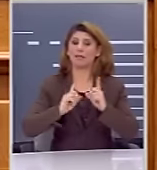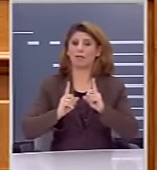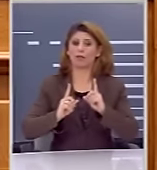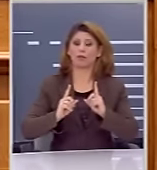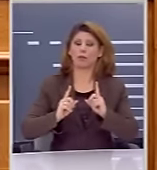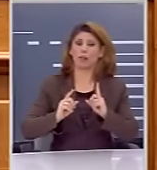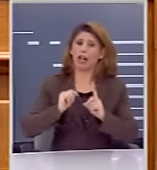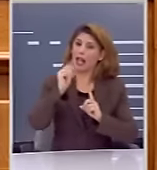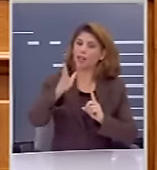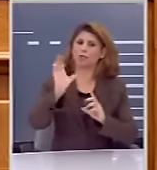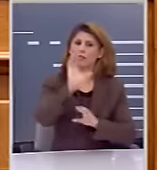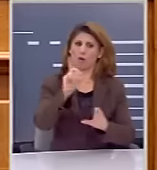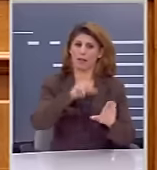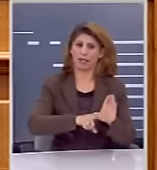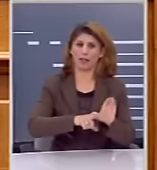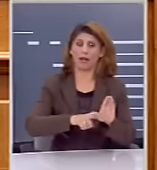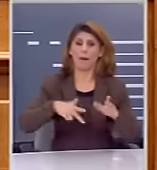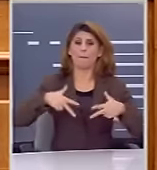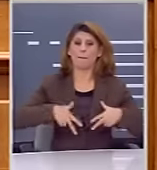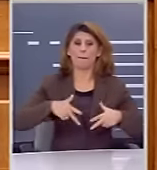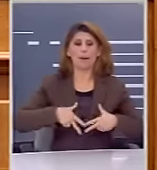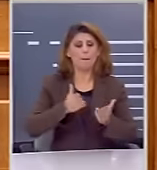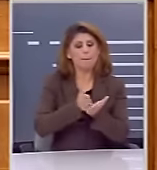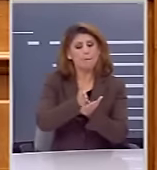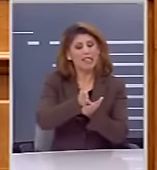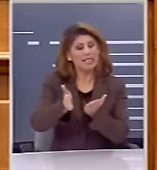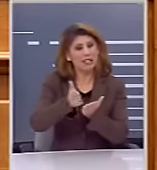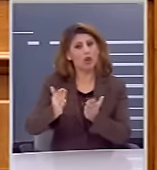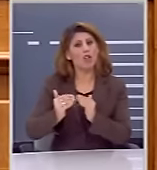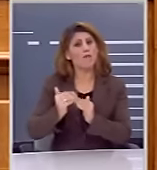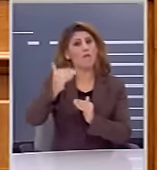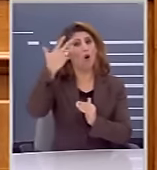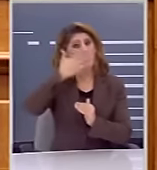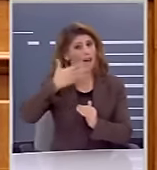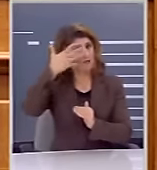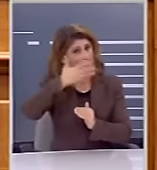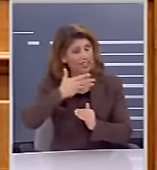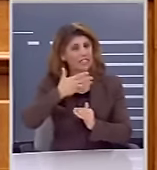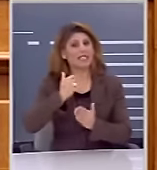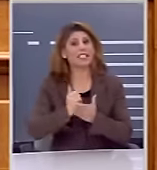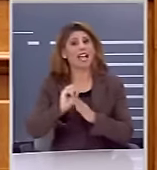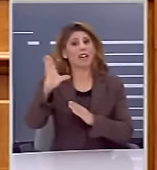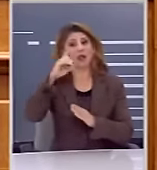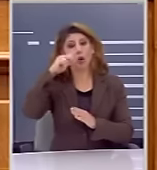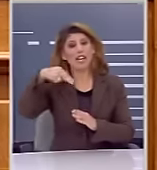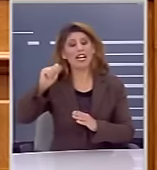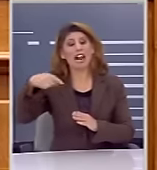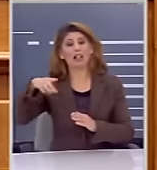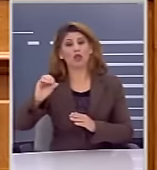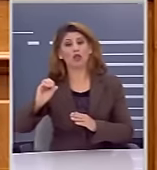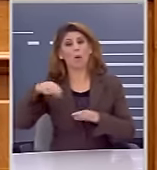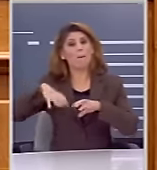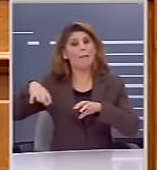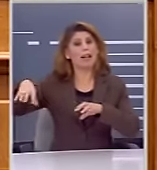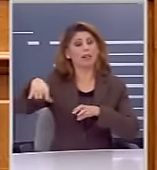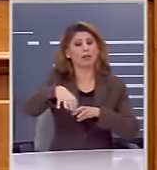ΝΑΤΟ και της Ευρωπαϊκής Ένωσης, με χώρες της Μέσης Ανατολής, της Βόρειας Αφρικής, αλλά και εκτός ΝΑΤΟ περιοχών. Έχουμε